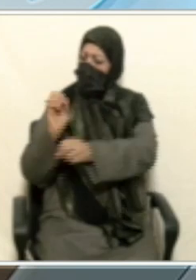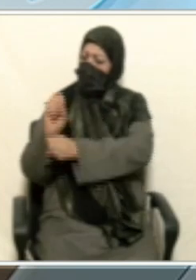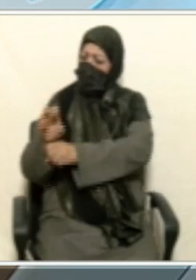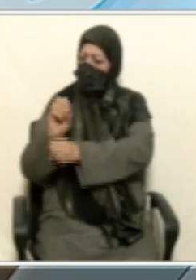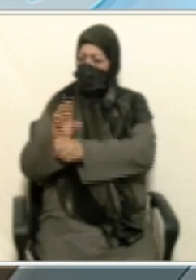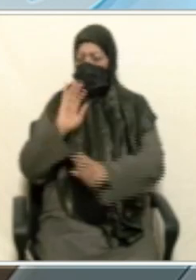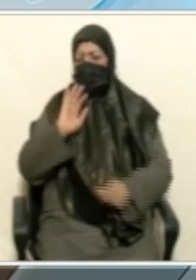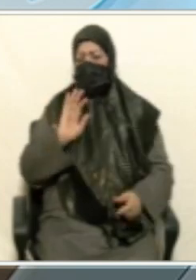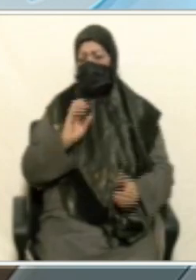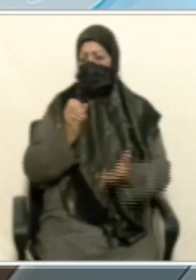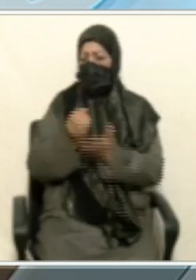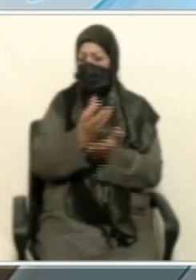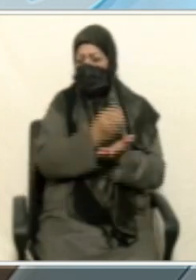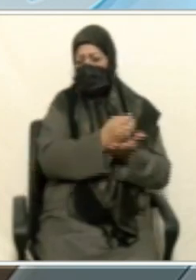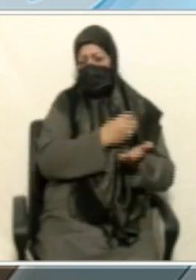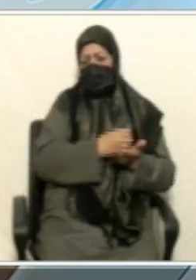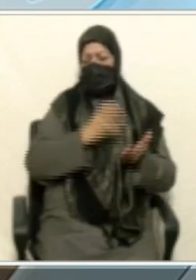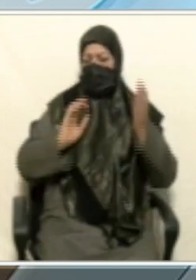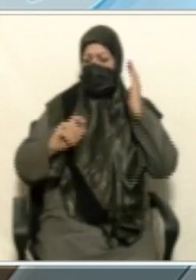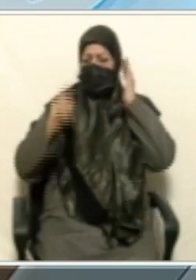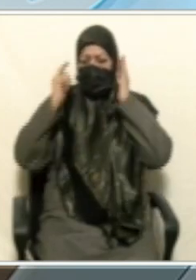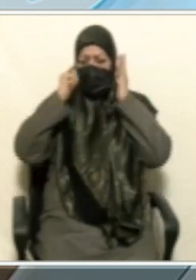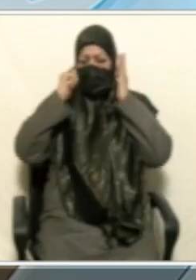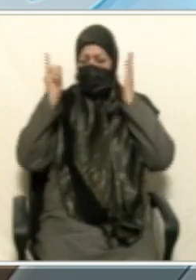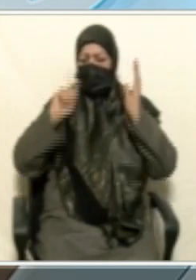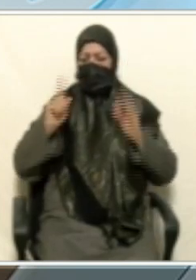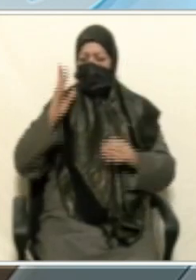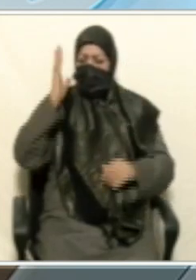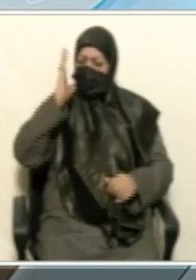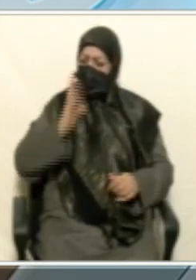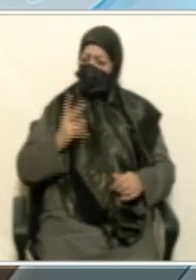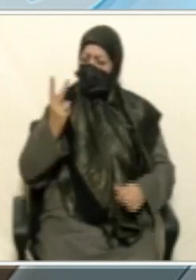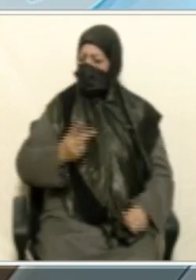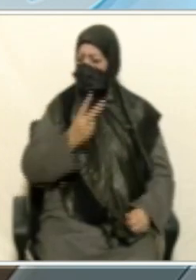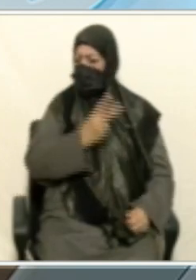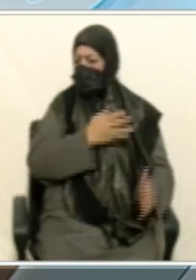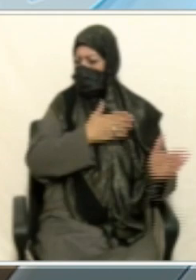الصلاة. أرأيت الذي ينهى عبدا إذا صلى، هذا استفهام استنكاري